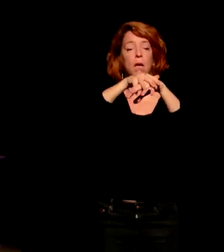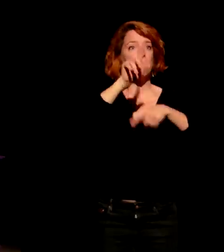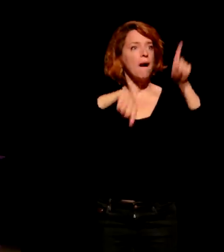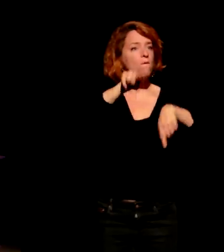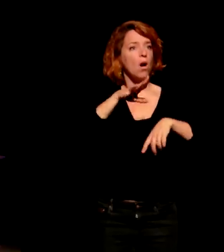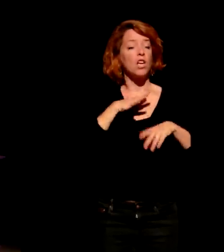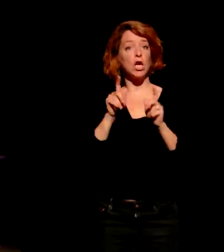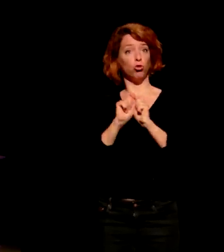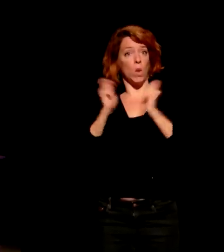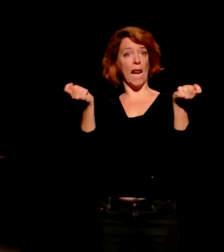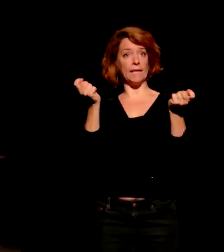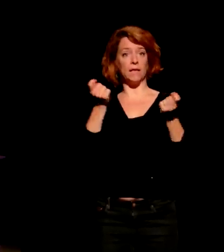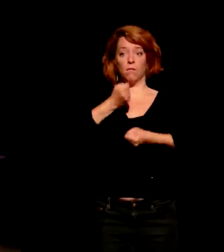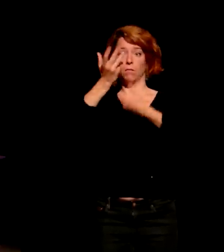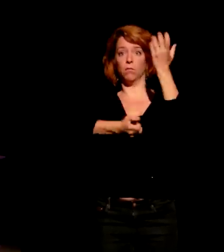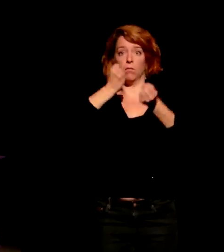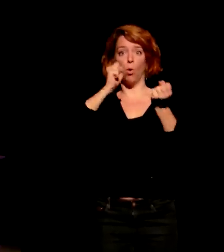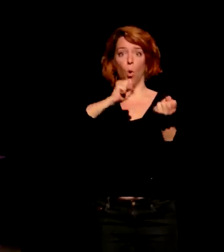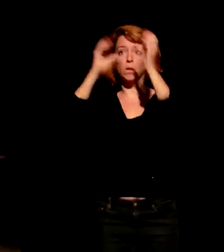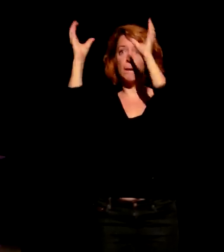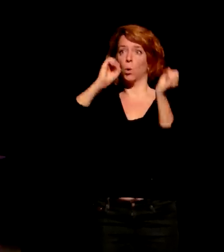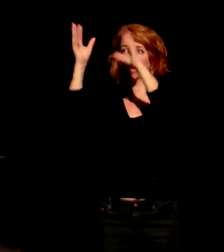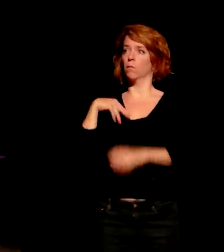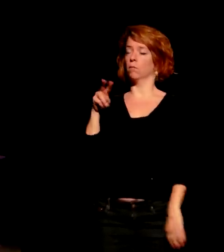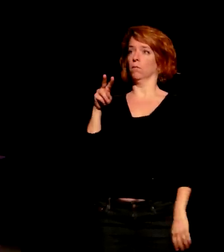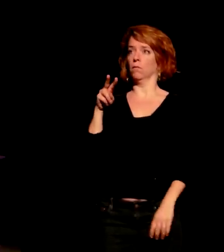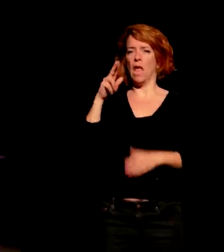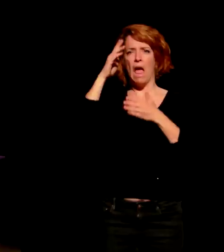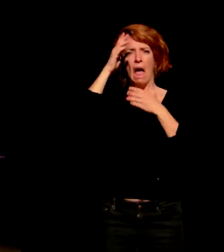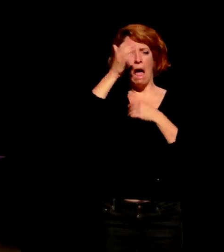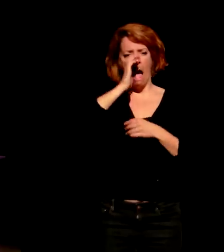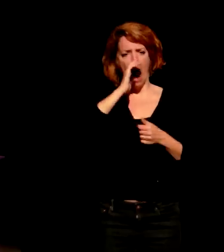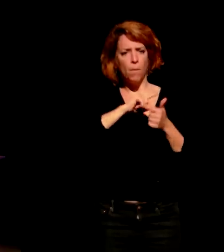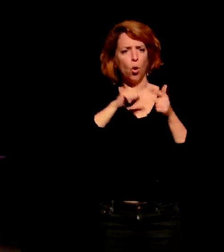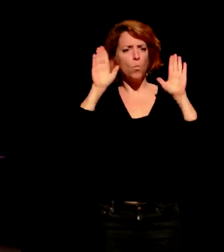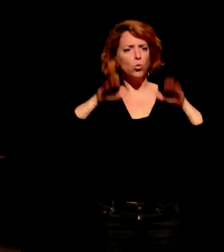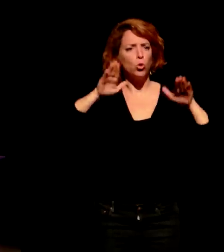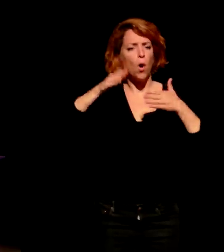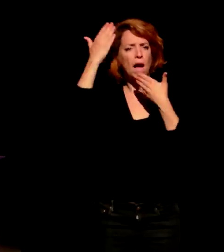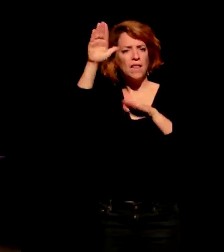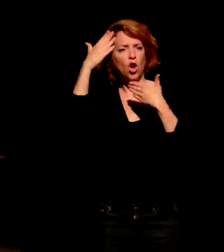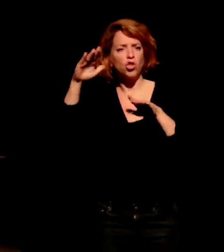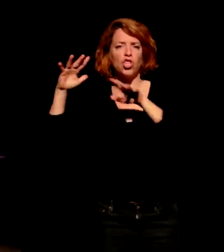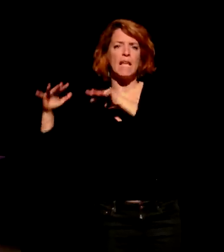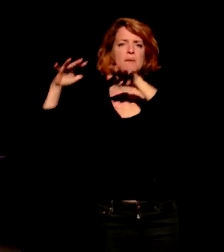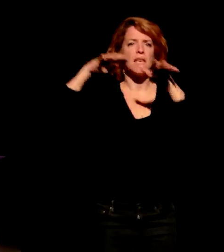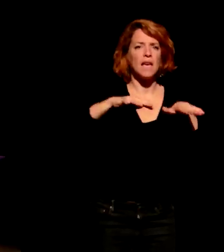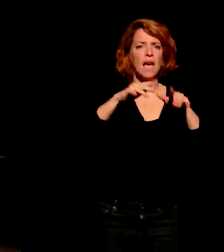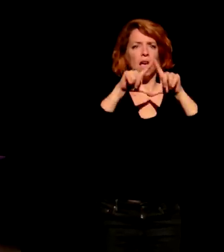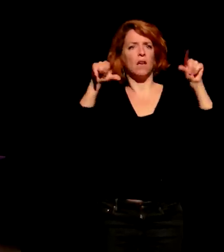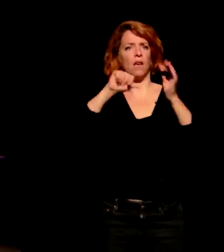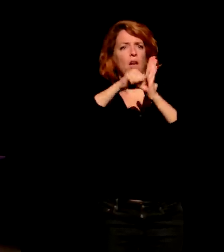phrase, utilisent des concepts comme... arabes, musulmans, étrangers, immigrés,